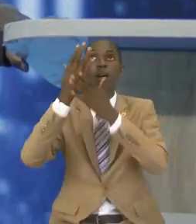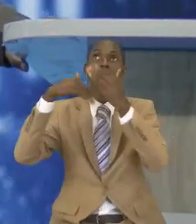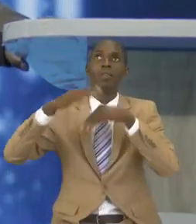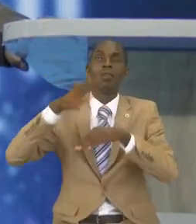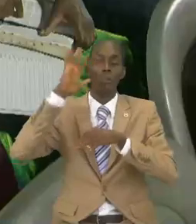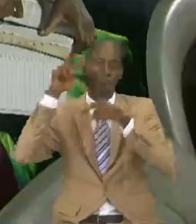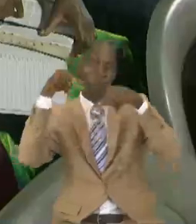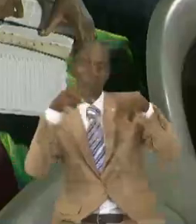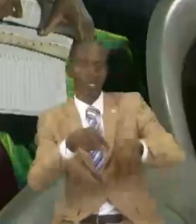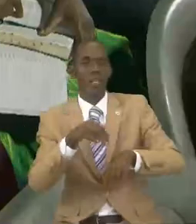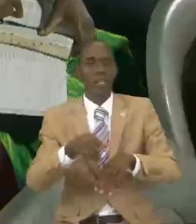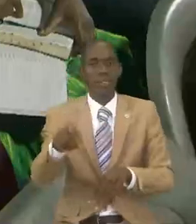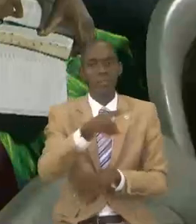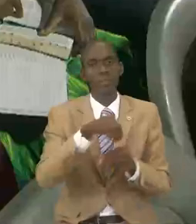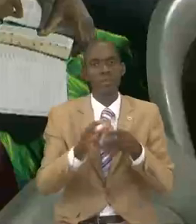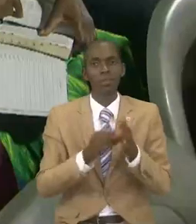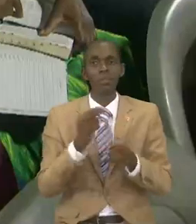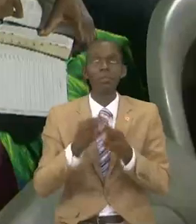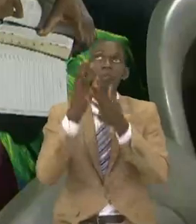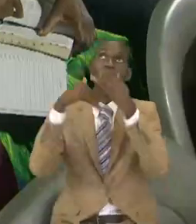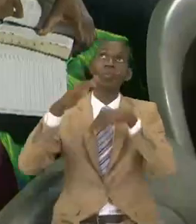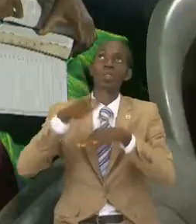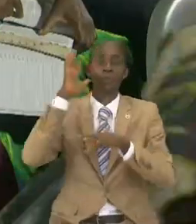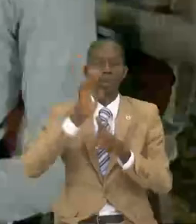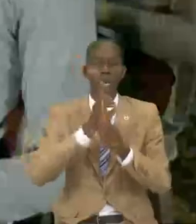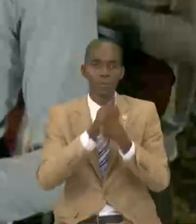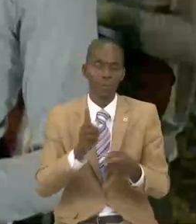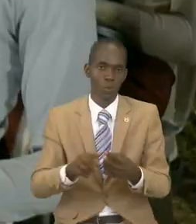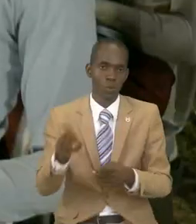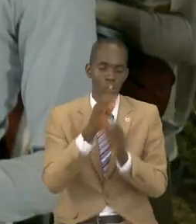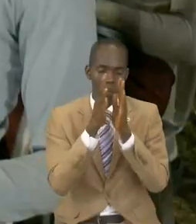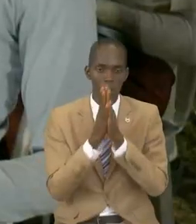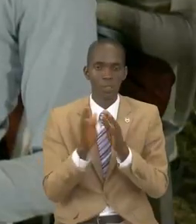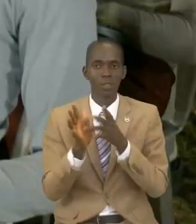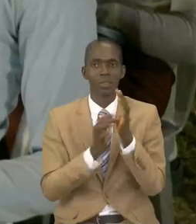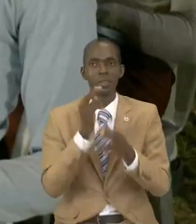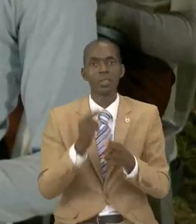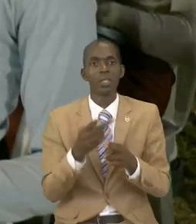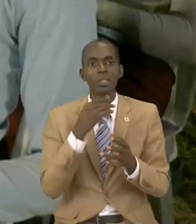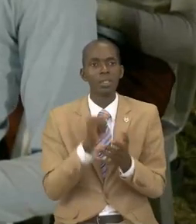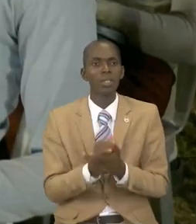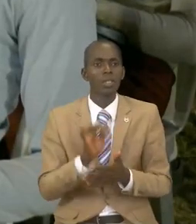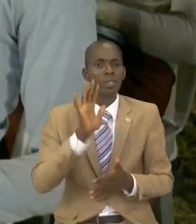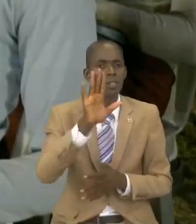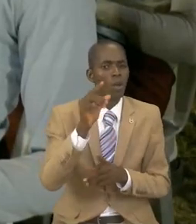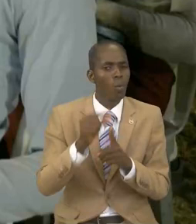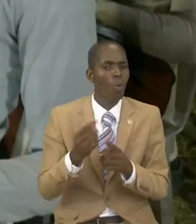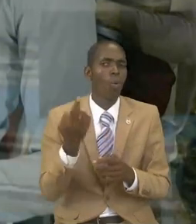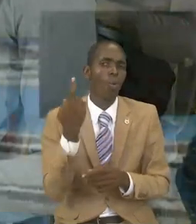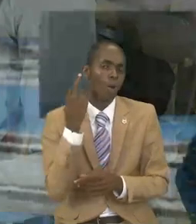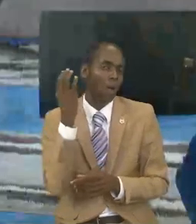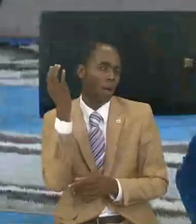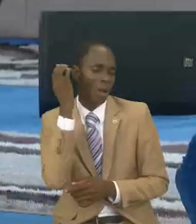ciel va te regarder. Le ciel va te répondre. Et il dit, tes paroles ont été